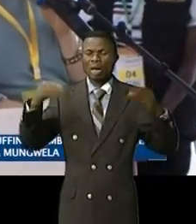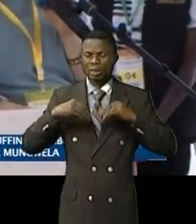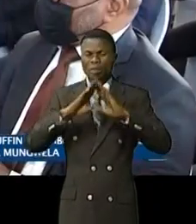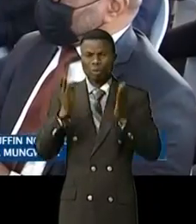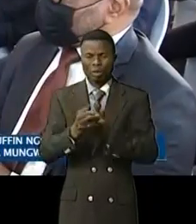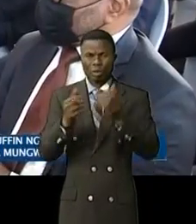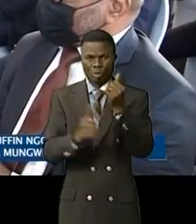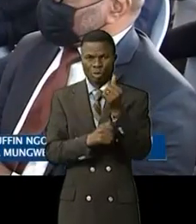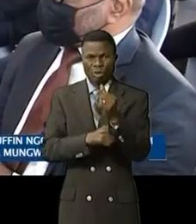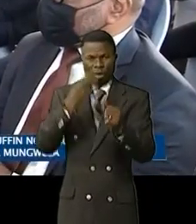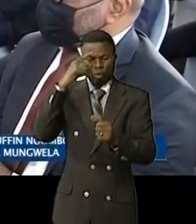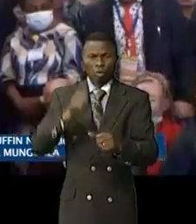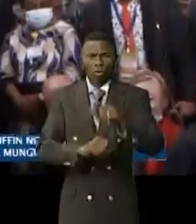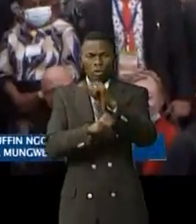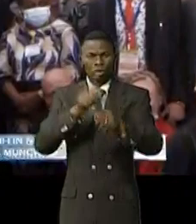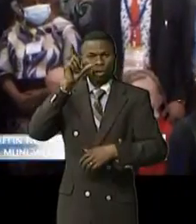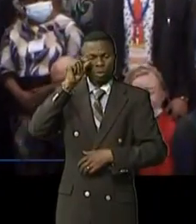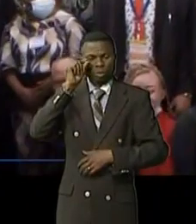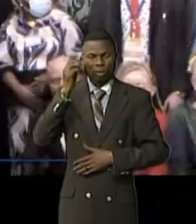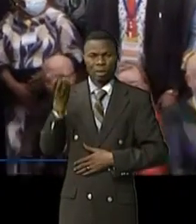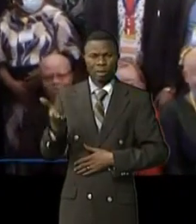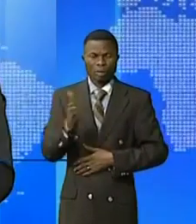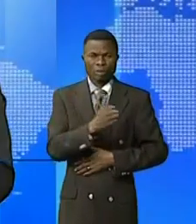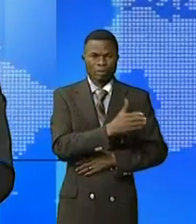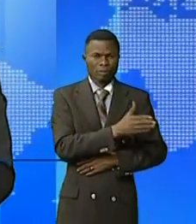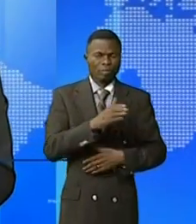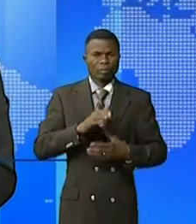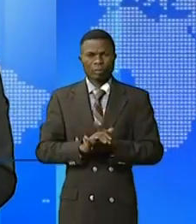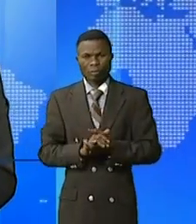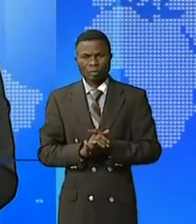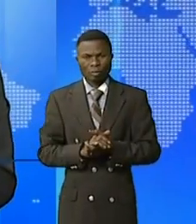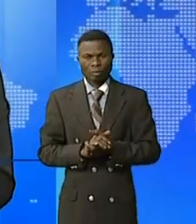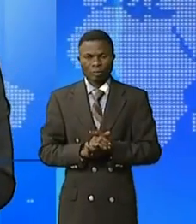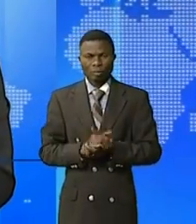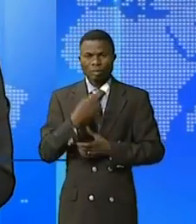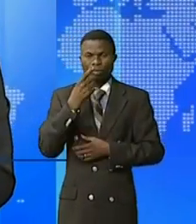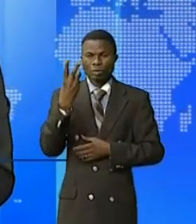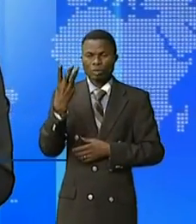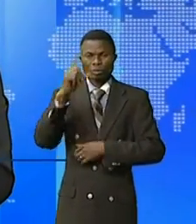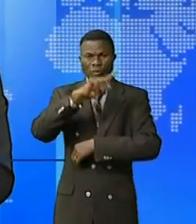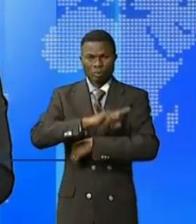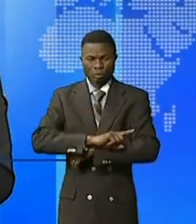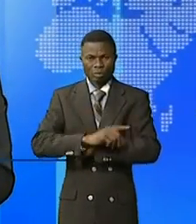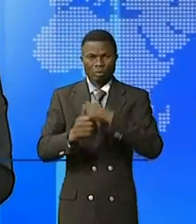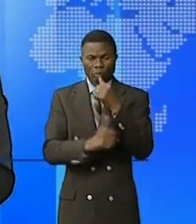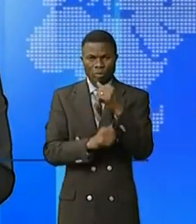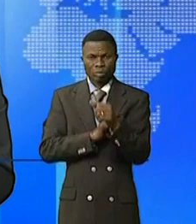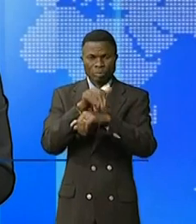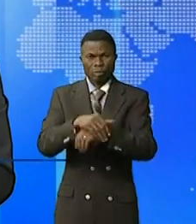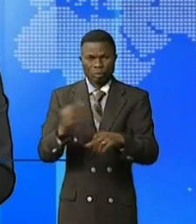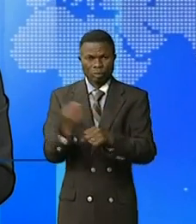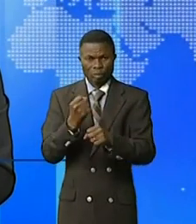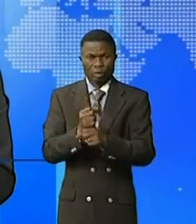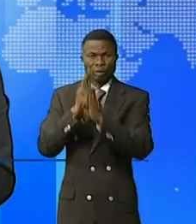en faveur de personnes atteintes d'albinisme. Je l'ai dit, pendant 3 jours, les participants des travaux des états